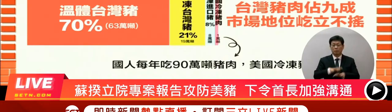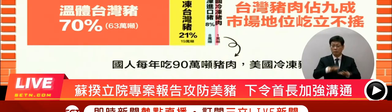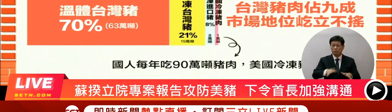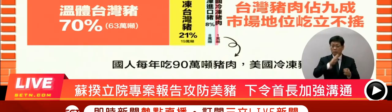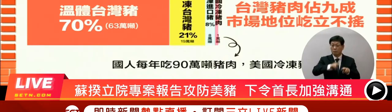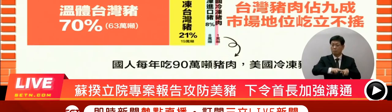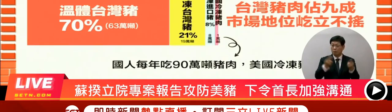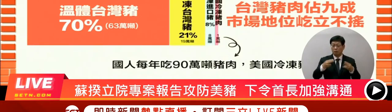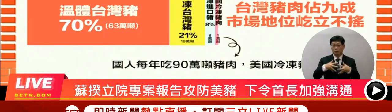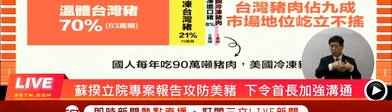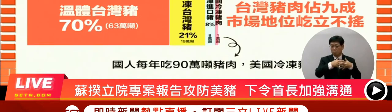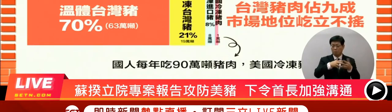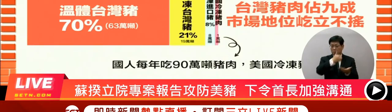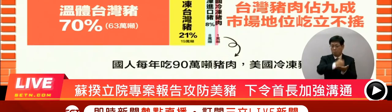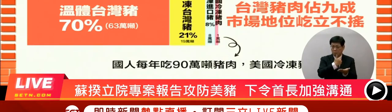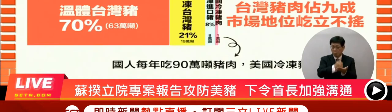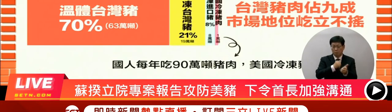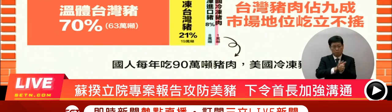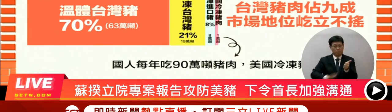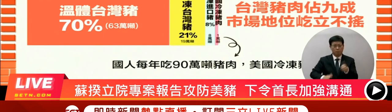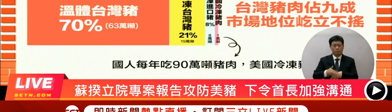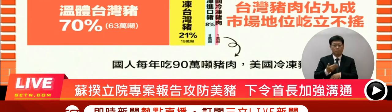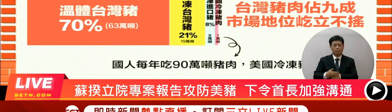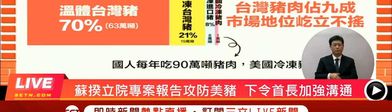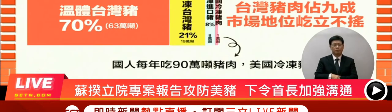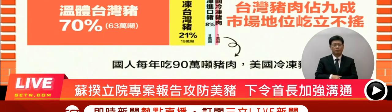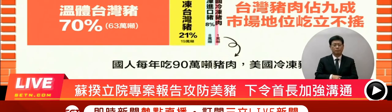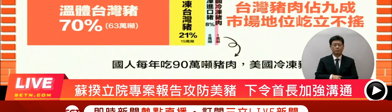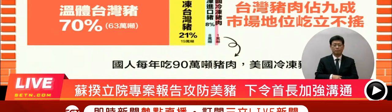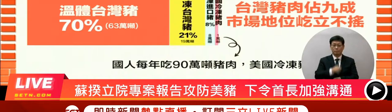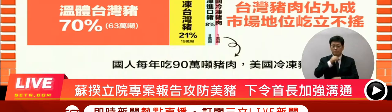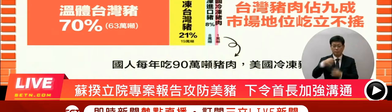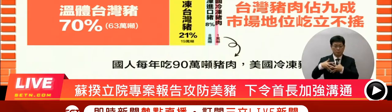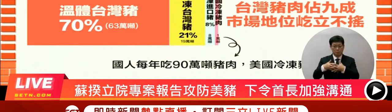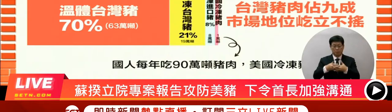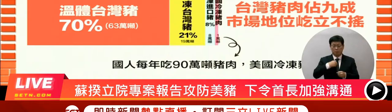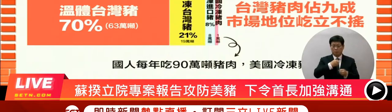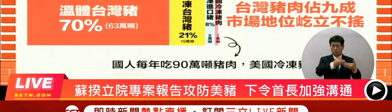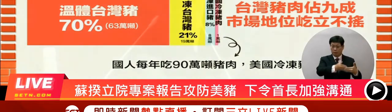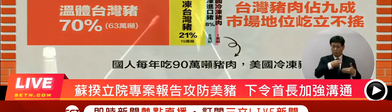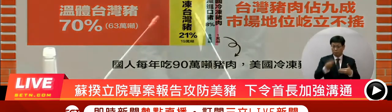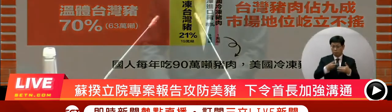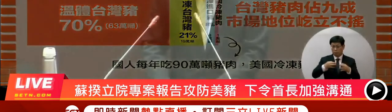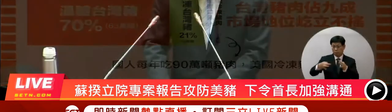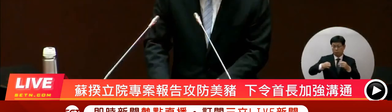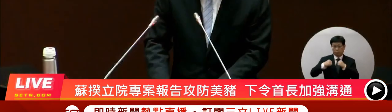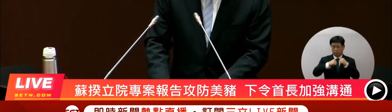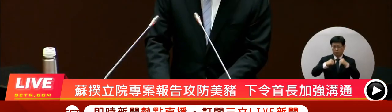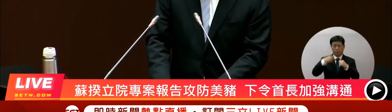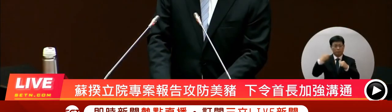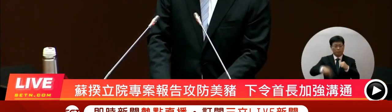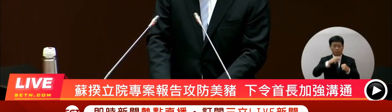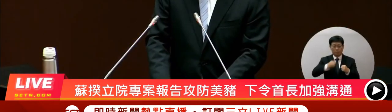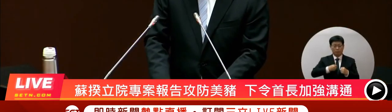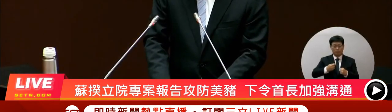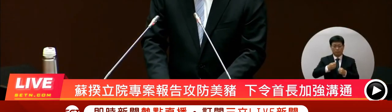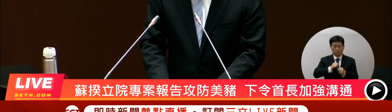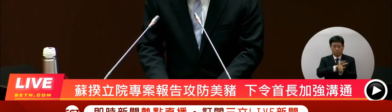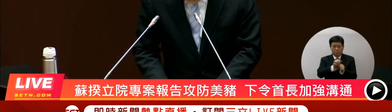开放进口受到冲击。美中贸易战跟武汉肺炎疫情带来改